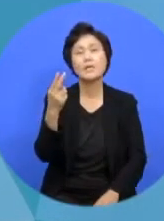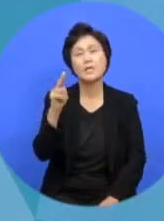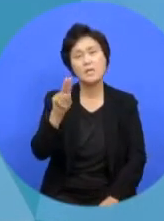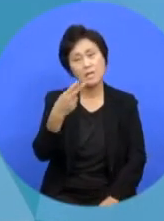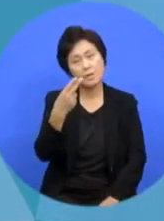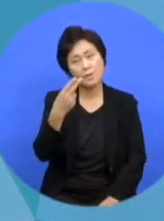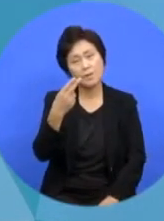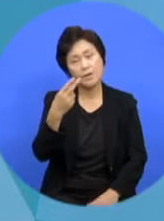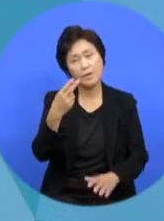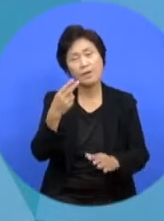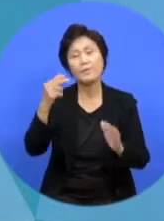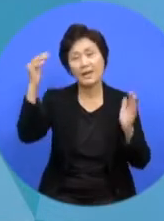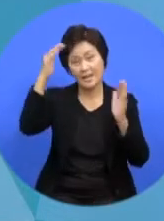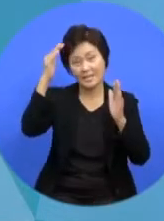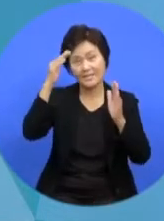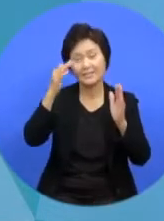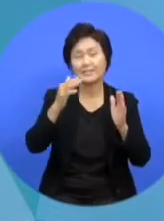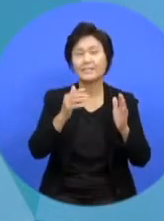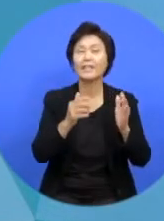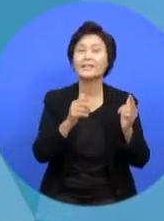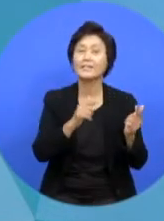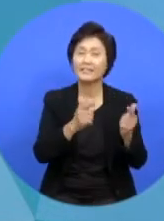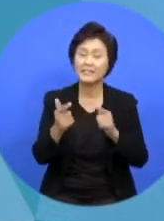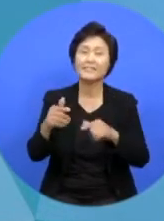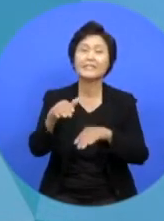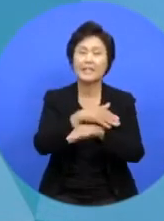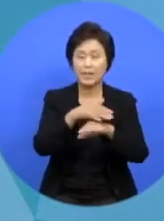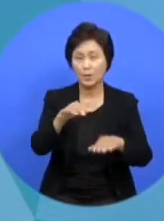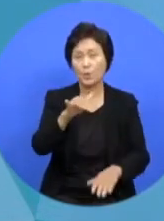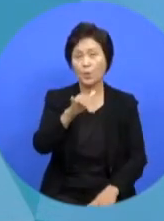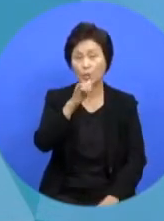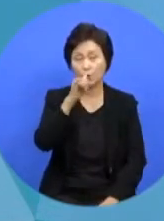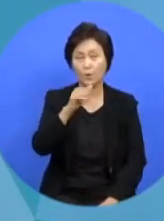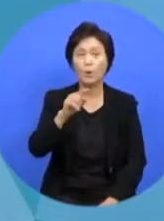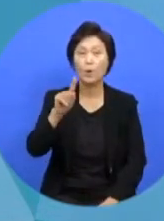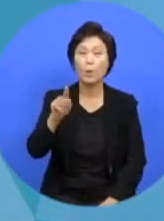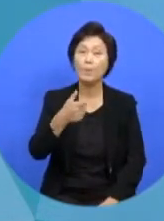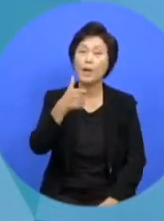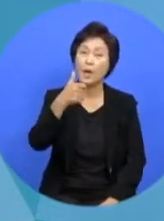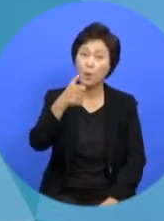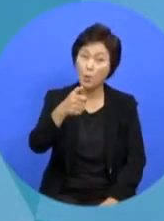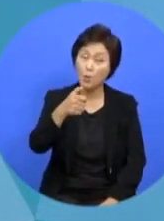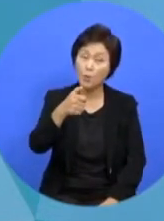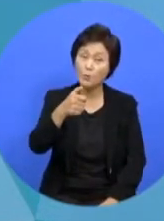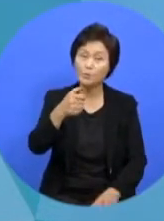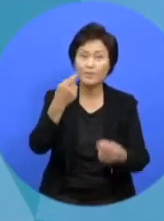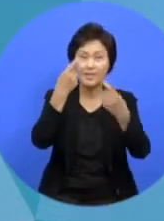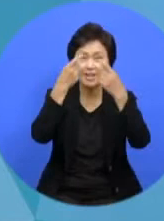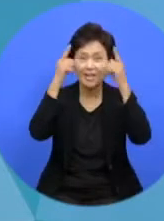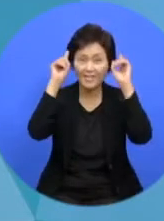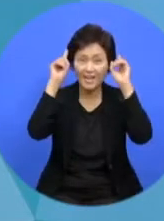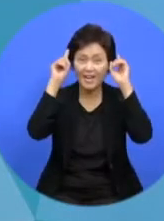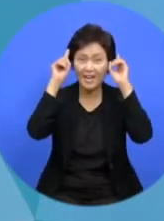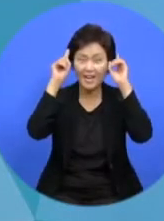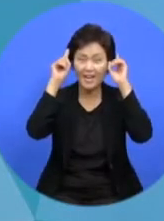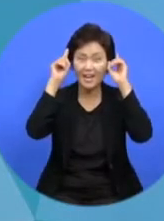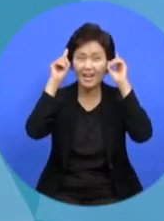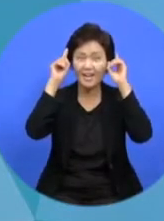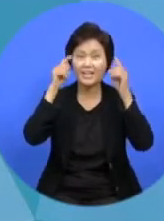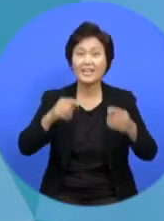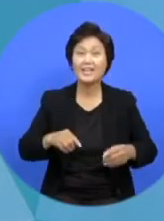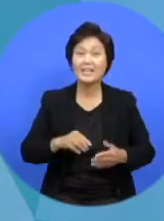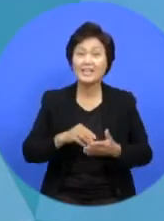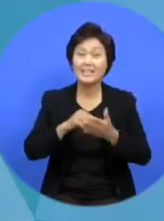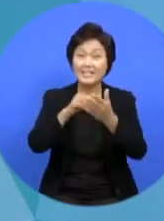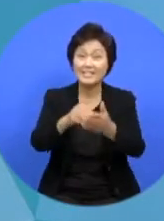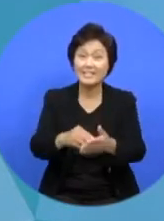예. 한 150여 개의 대학 전 세계로 이렇게 국내외 대학을 저희 학교 출신들이 이제